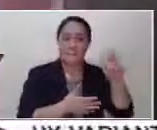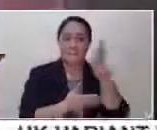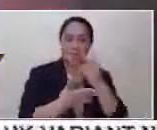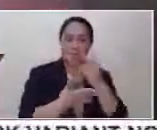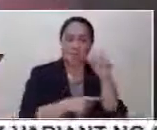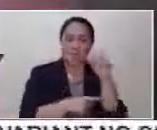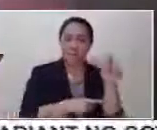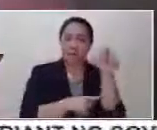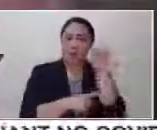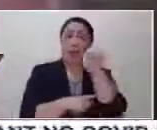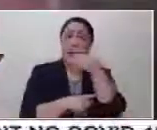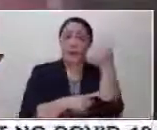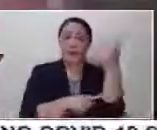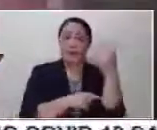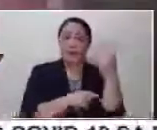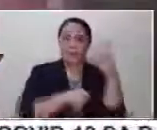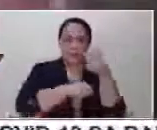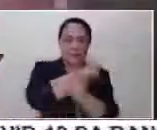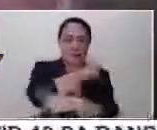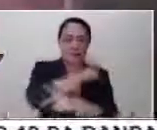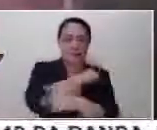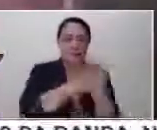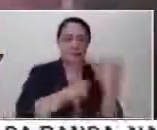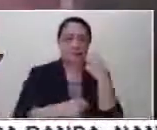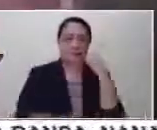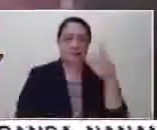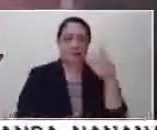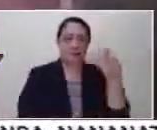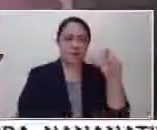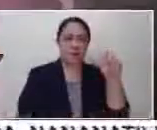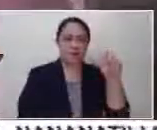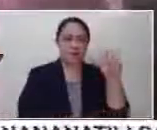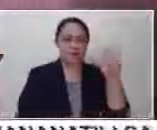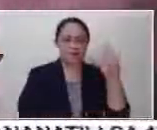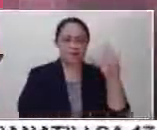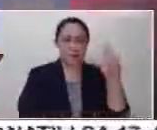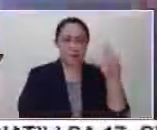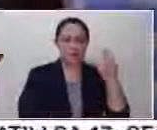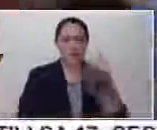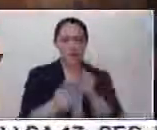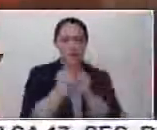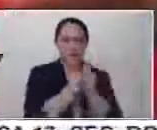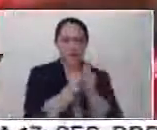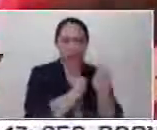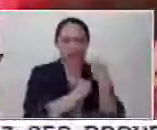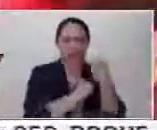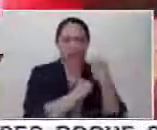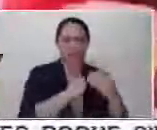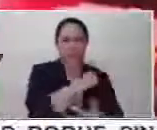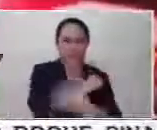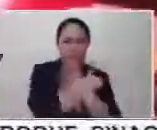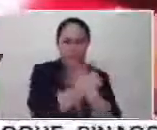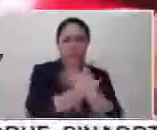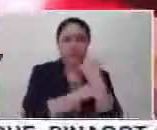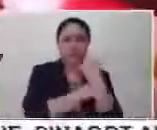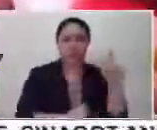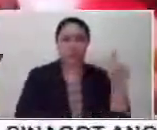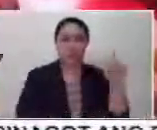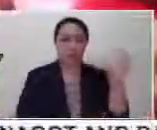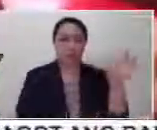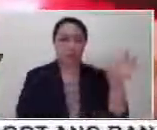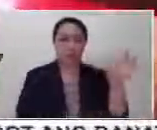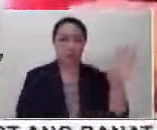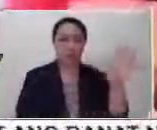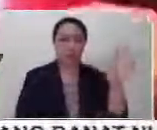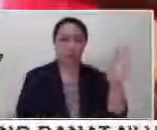Mahirap magbenta kasi matumal dahil sa sobrang taas. So, itong presyo na po natin na to, masasabi natin na pilit na po yung